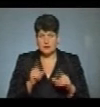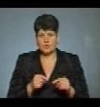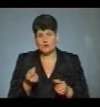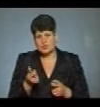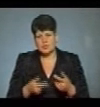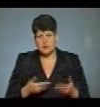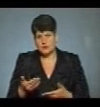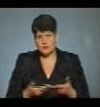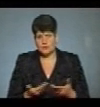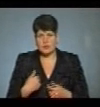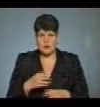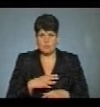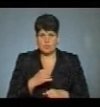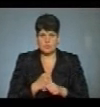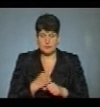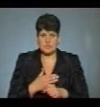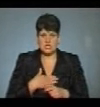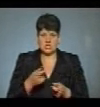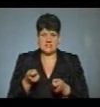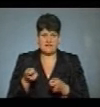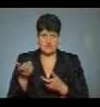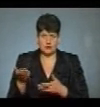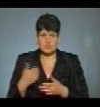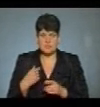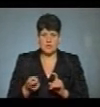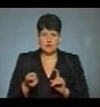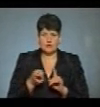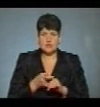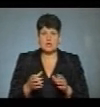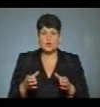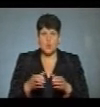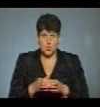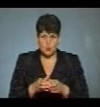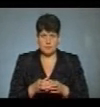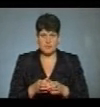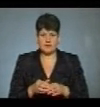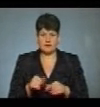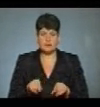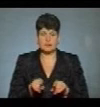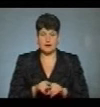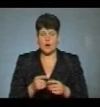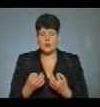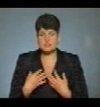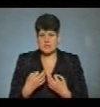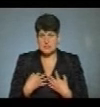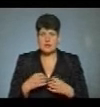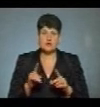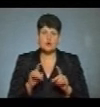Я була на роботі, то мене наша завідуюча долучила до групи і так розказали, що